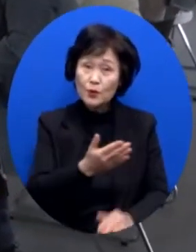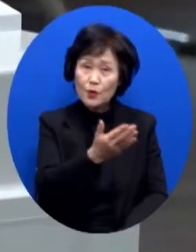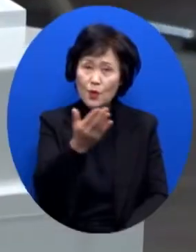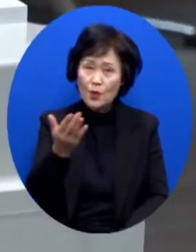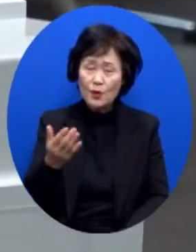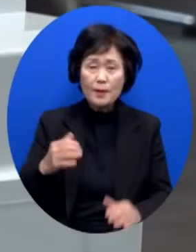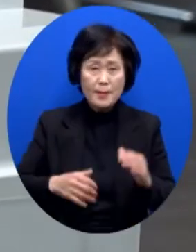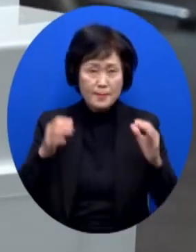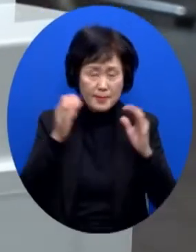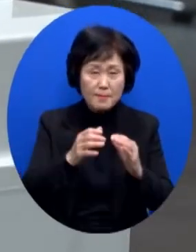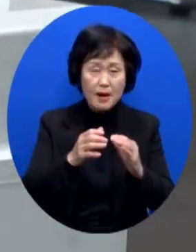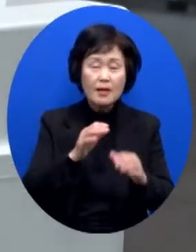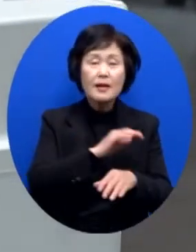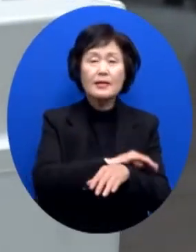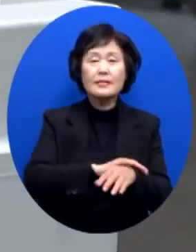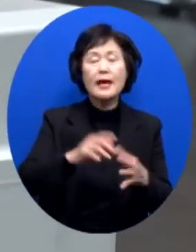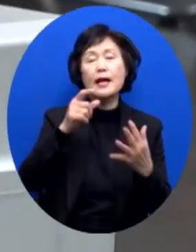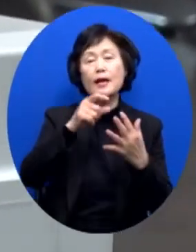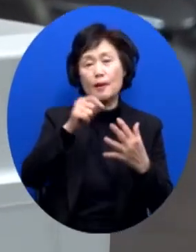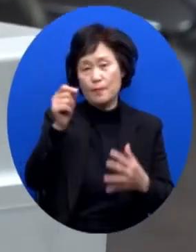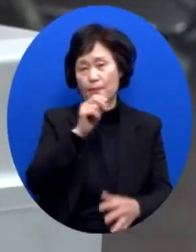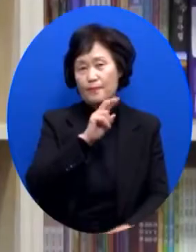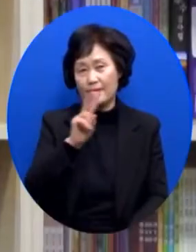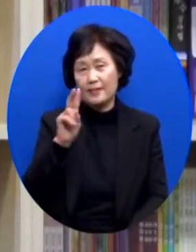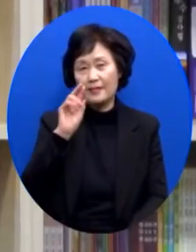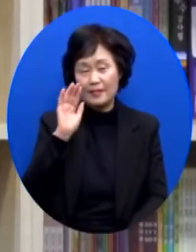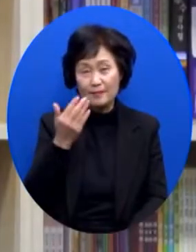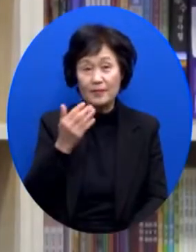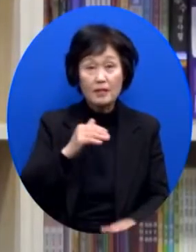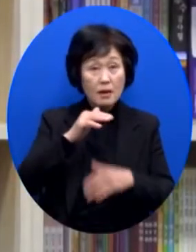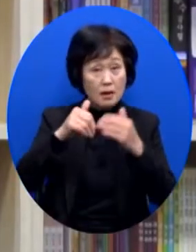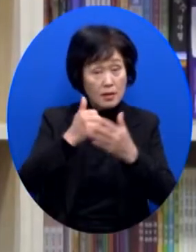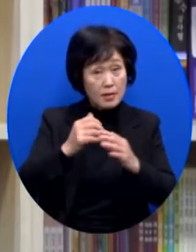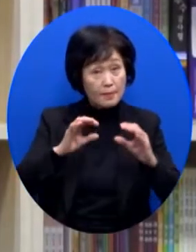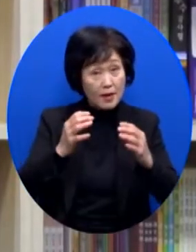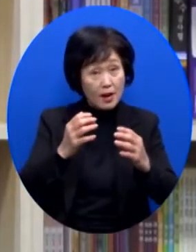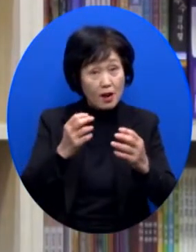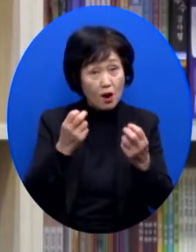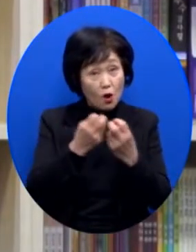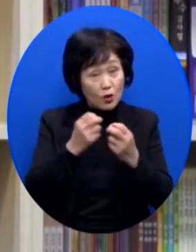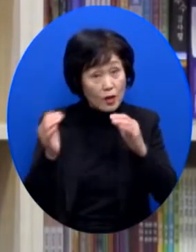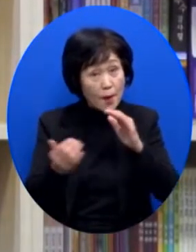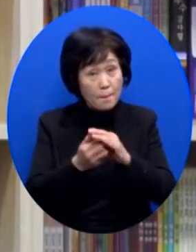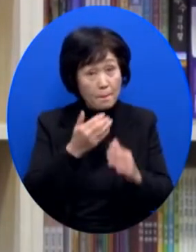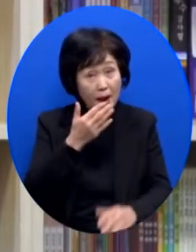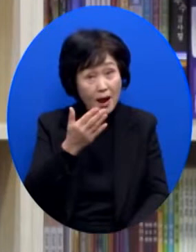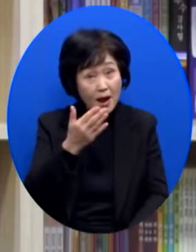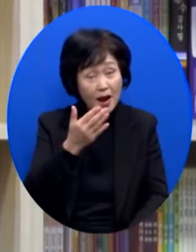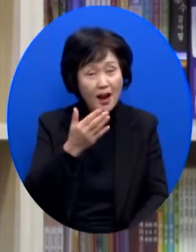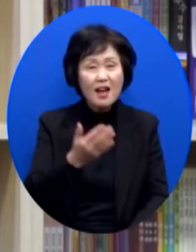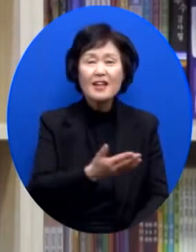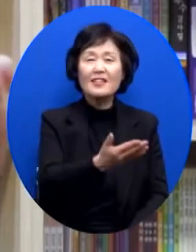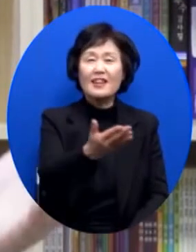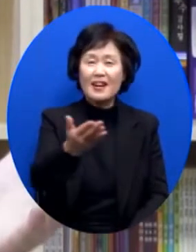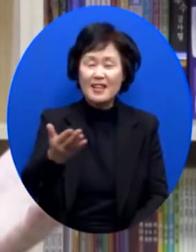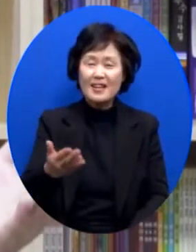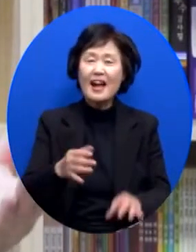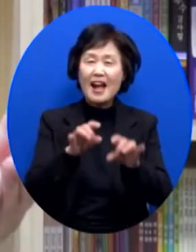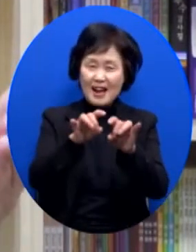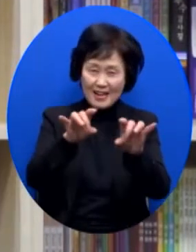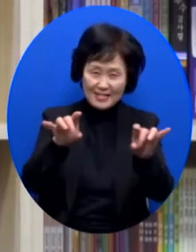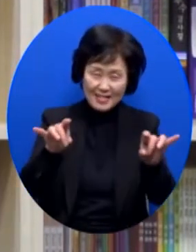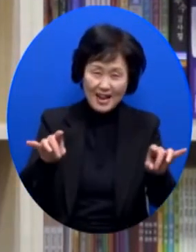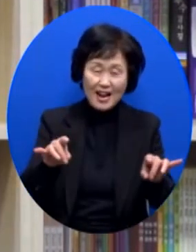잘 뽑아야 됩니다 자 하나님의 나라 어떻게 이루어진 다구요 너 희 가 각자가